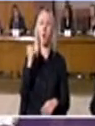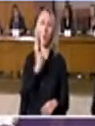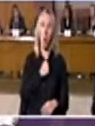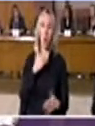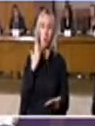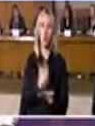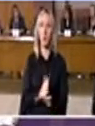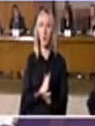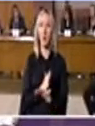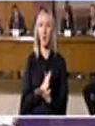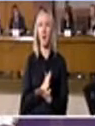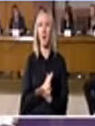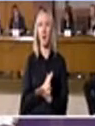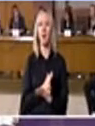održana,